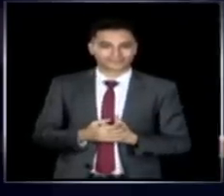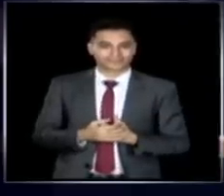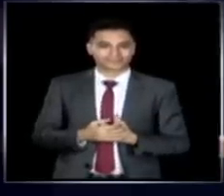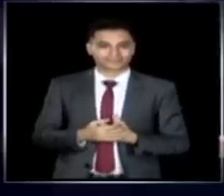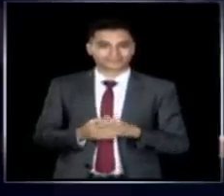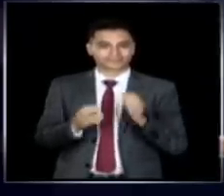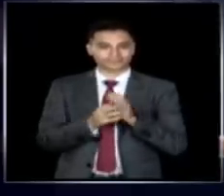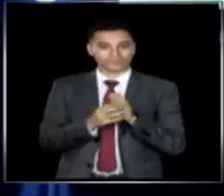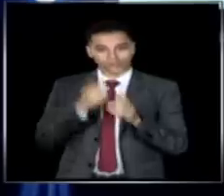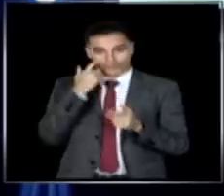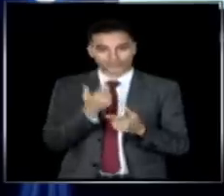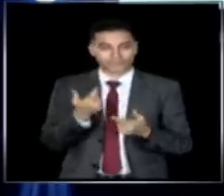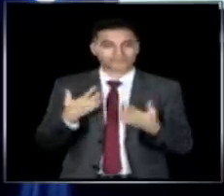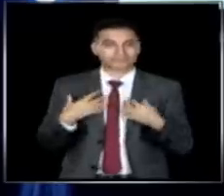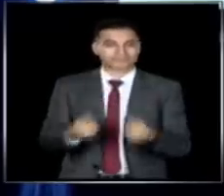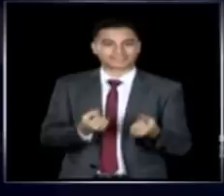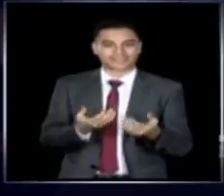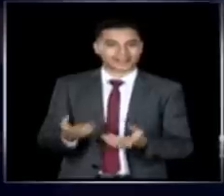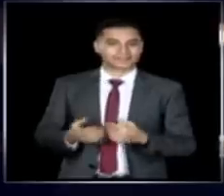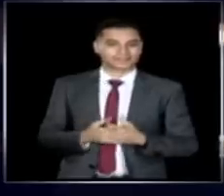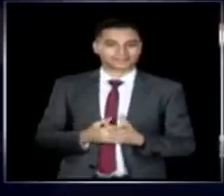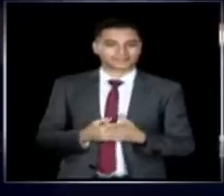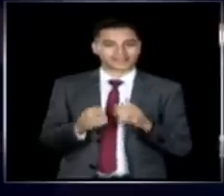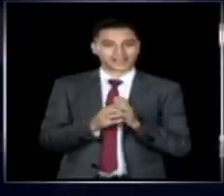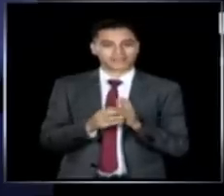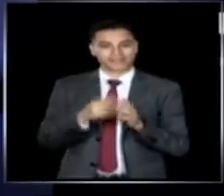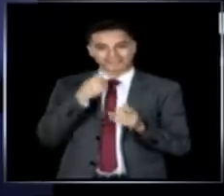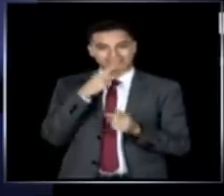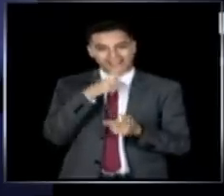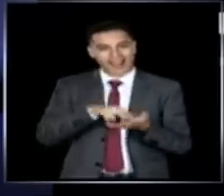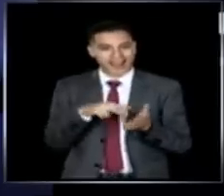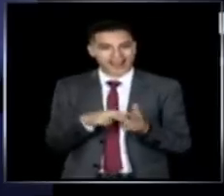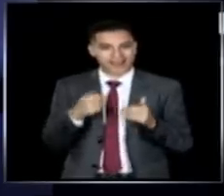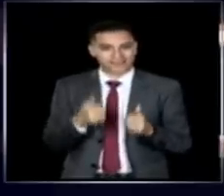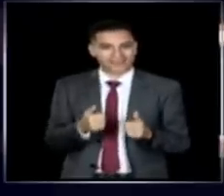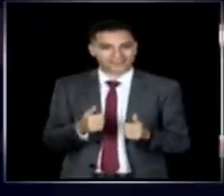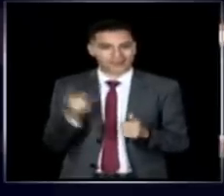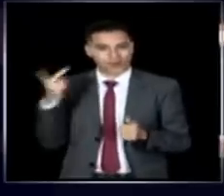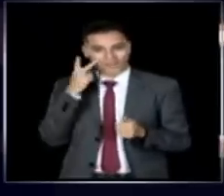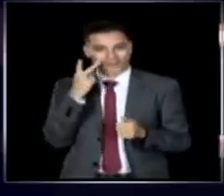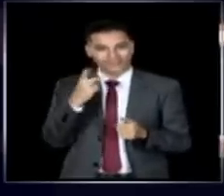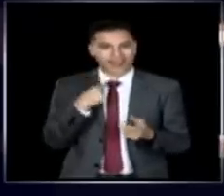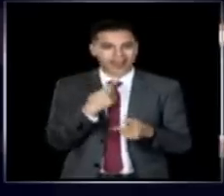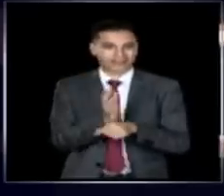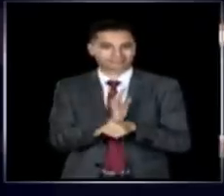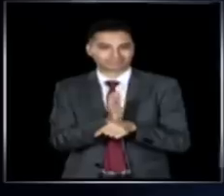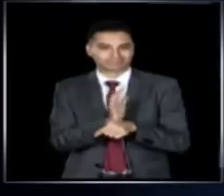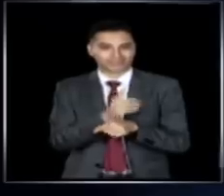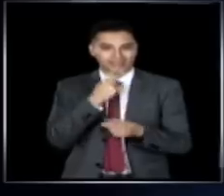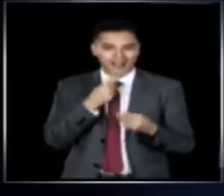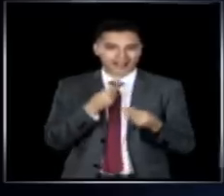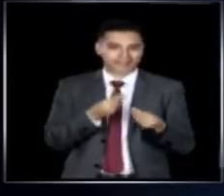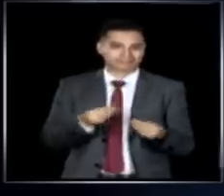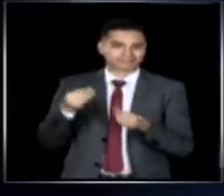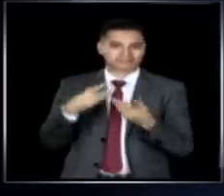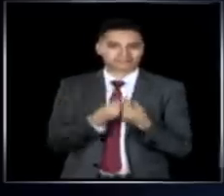جامعة عين شمس الحمد لله على السلامة. الله يسلمك حضرتك. جامعة اسكندرية اخباركم ايه؟ كويس. هما شايفين ان انا بتحيز لجامعة اسكندرية، مش